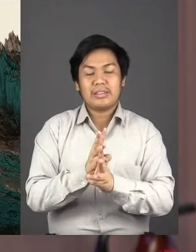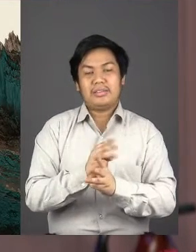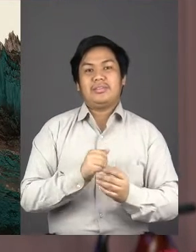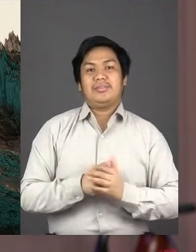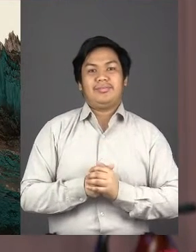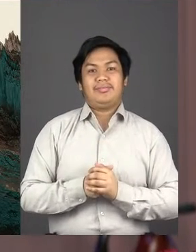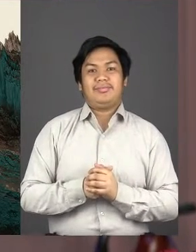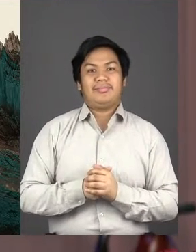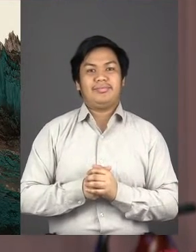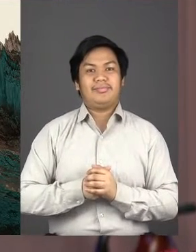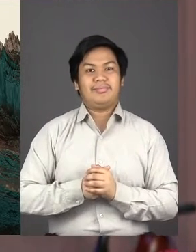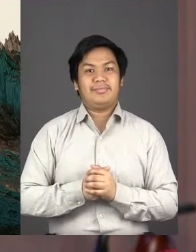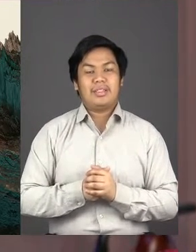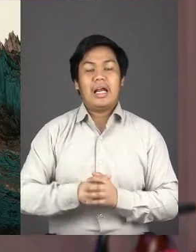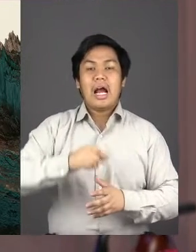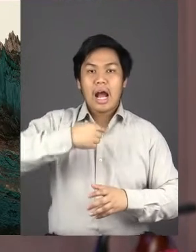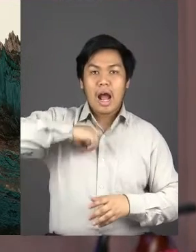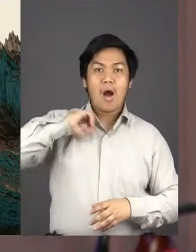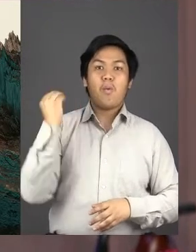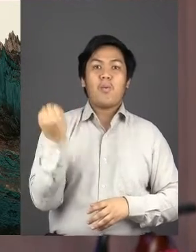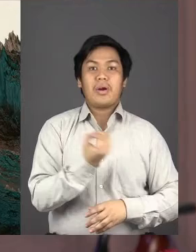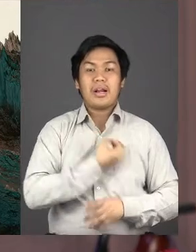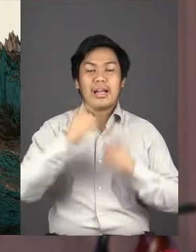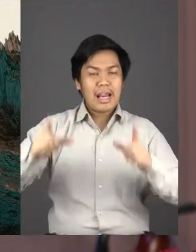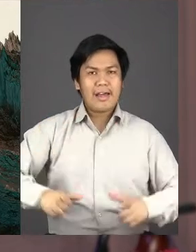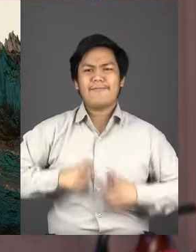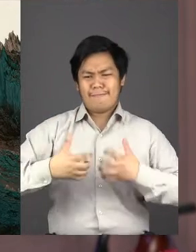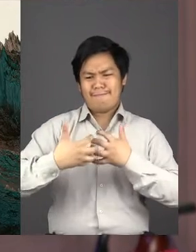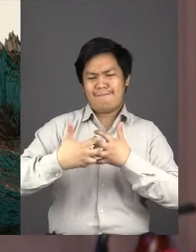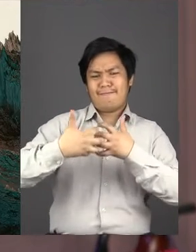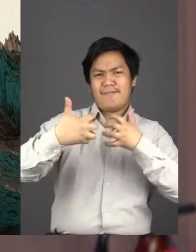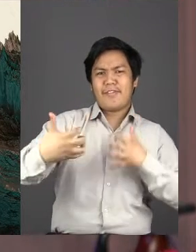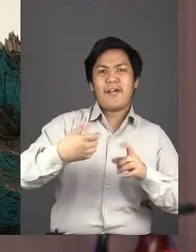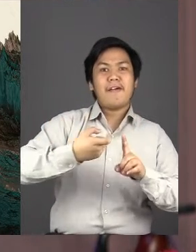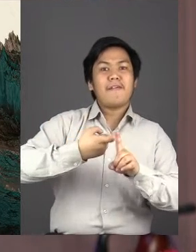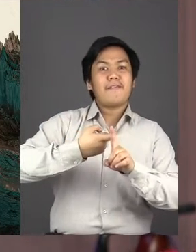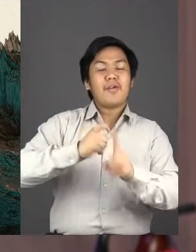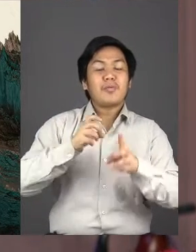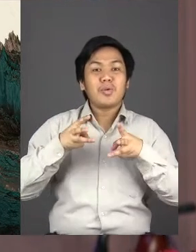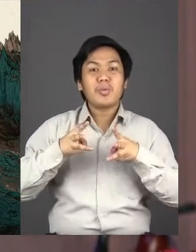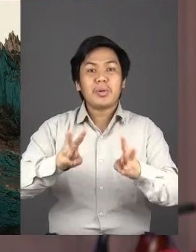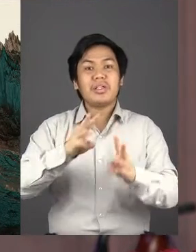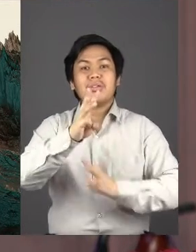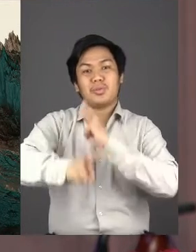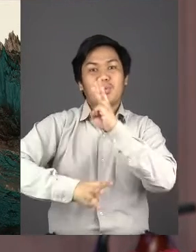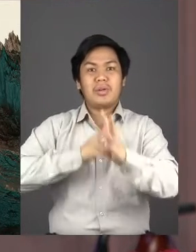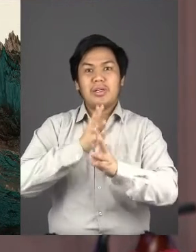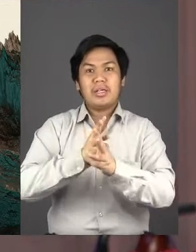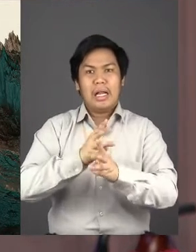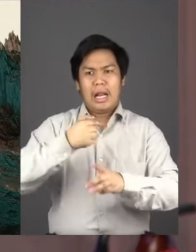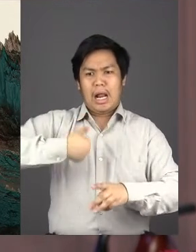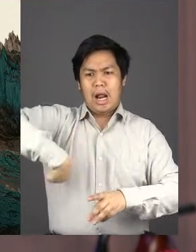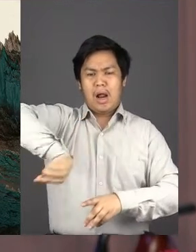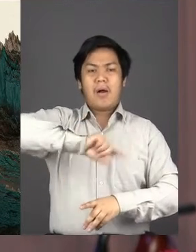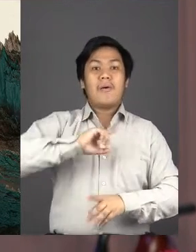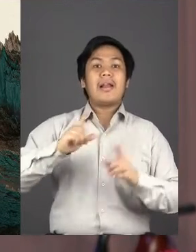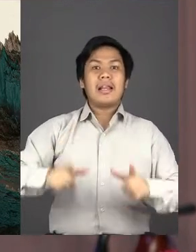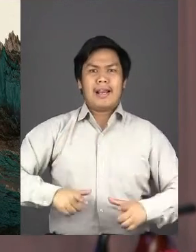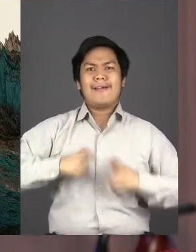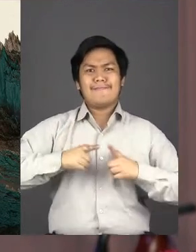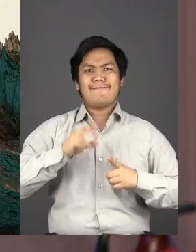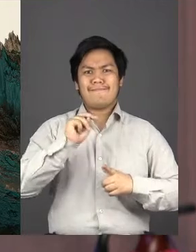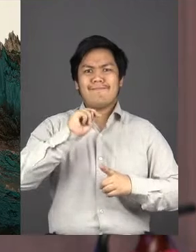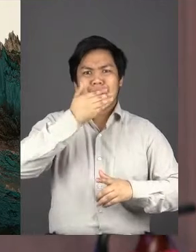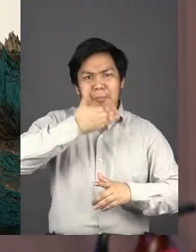sanlibutan. Dapat hiwalay, makikitang hiwalay, angat ang ating